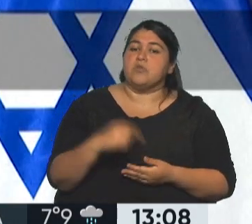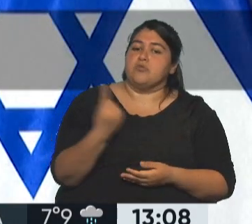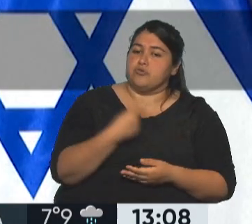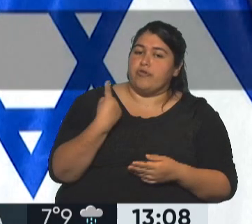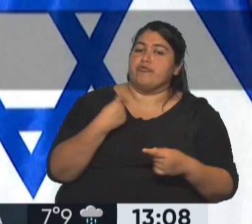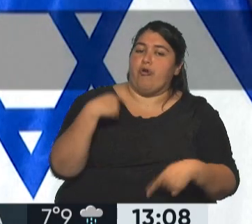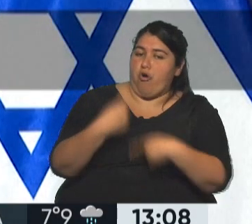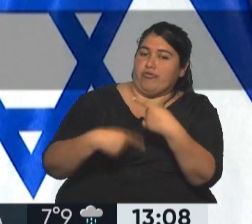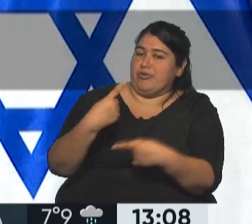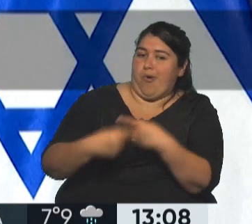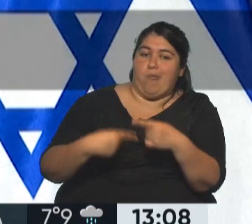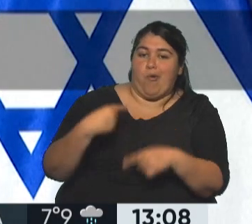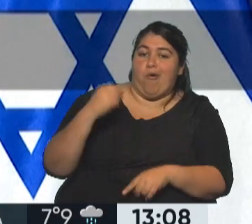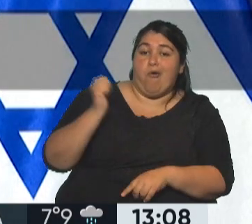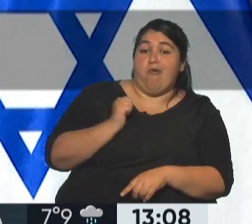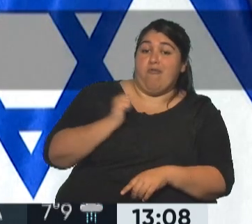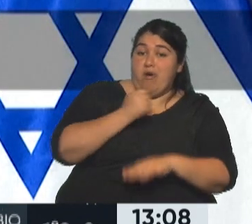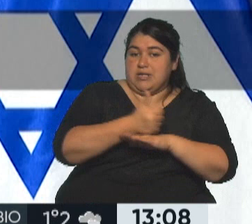هت ممخ